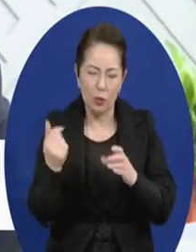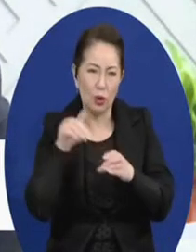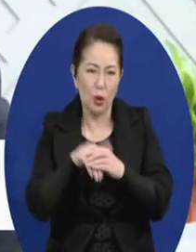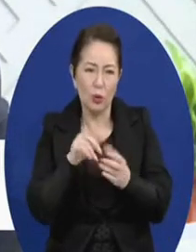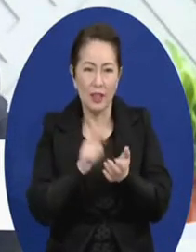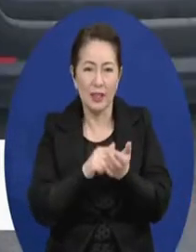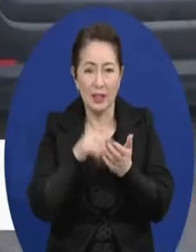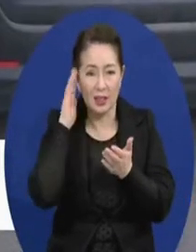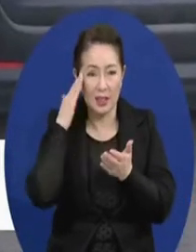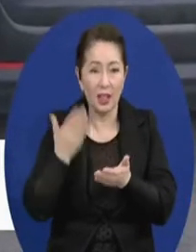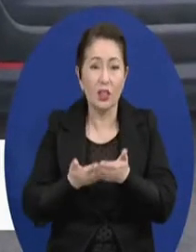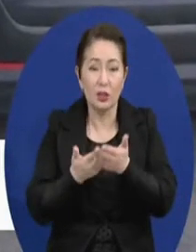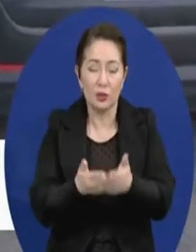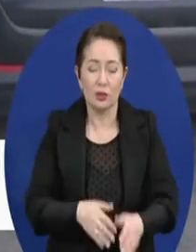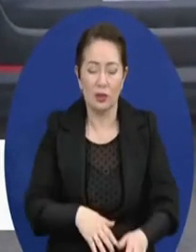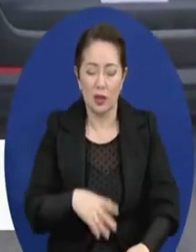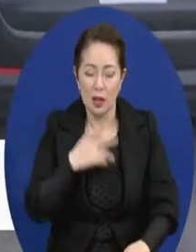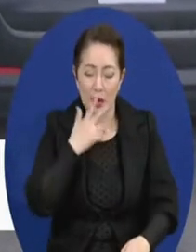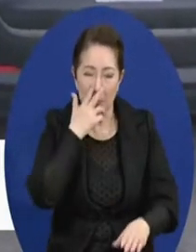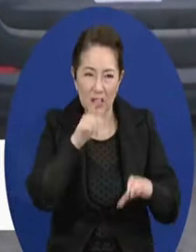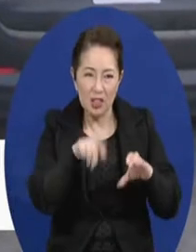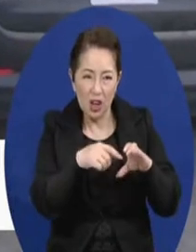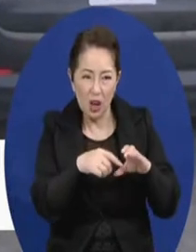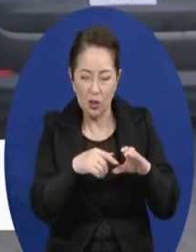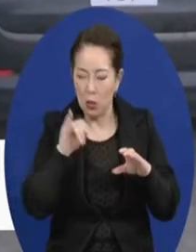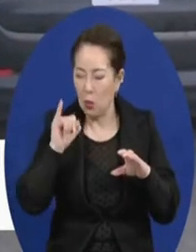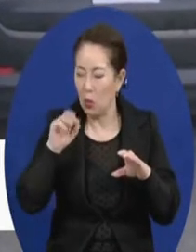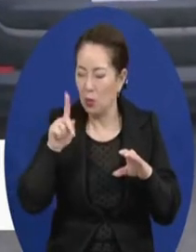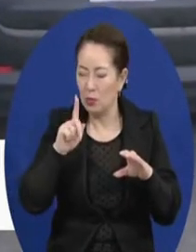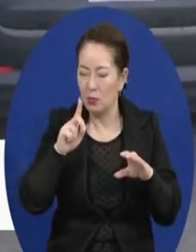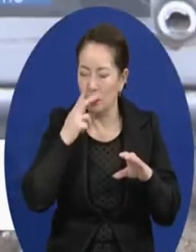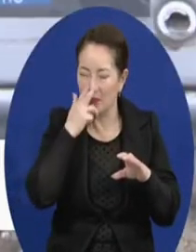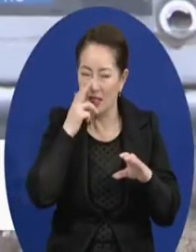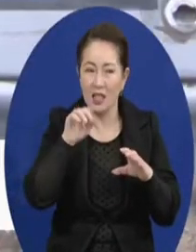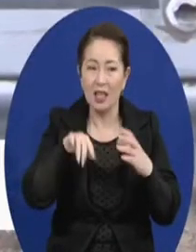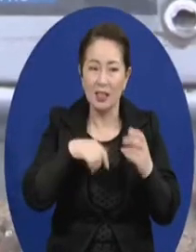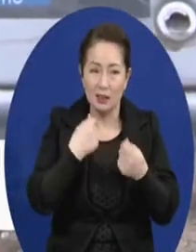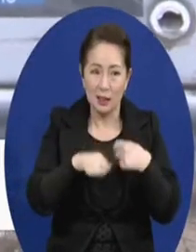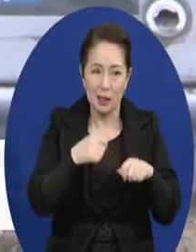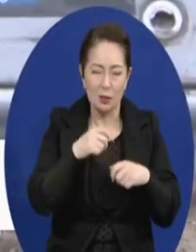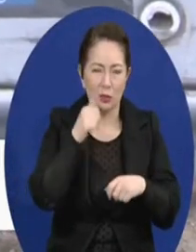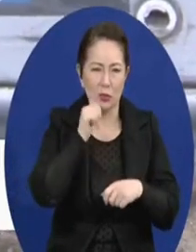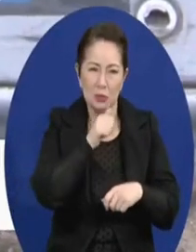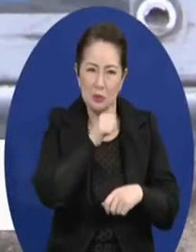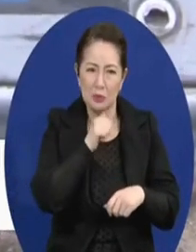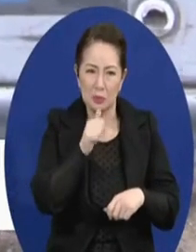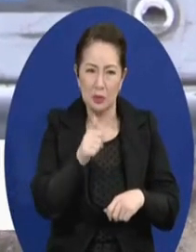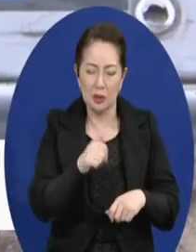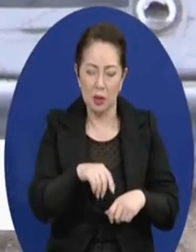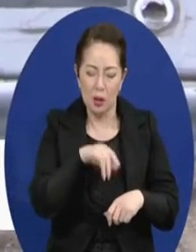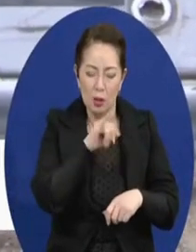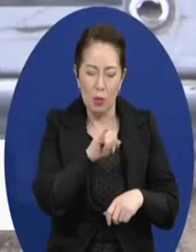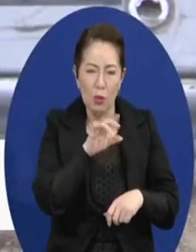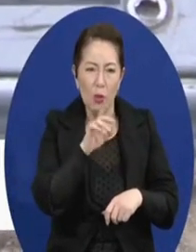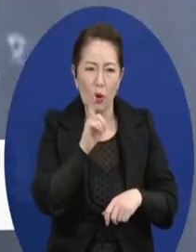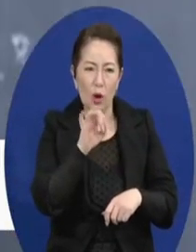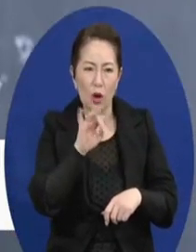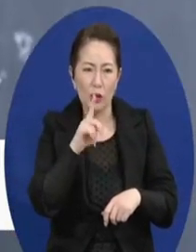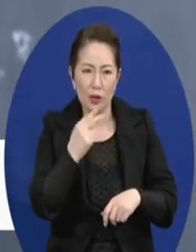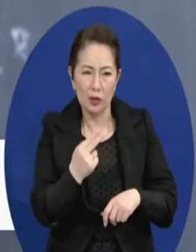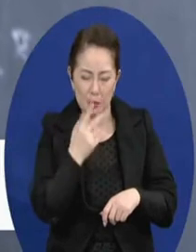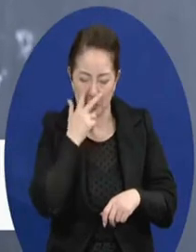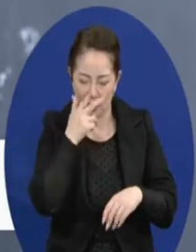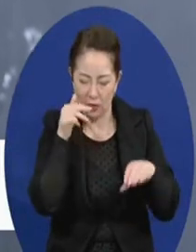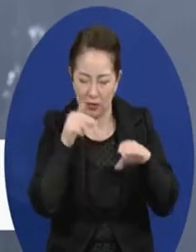саналыг өргүүлээд ажиллаж байгаа. Бензин хольдог, муу бензин зардаг гэсэн асуудал нууц биш болсон. Жишээлбэл муу хольдтой бензинээр